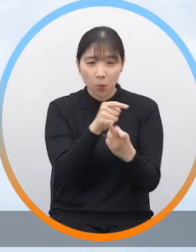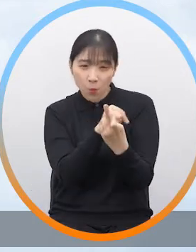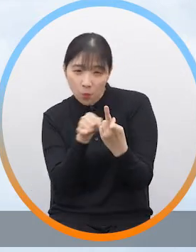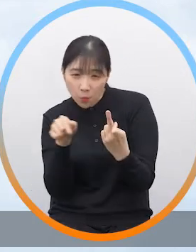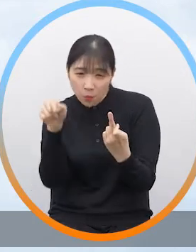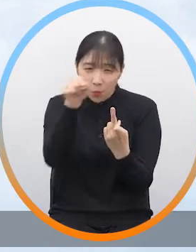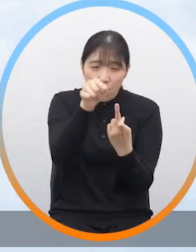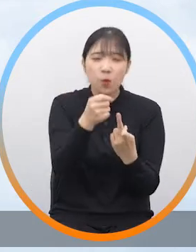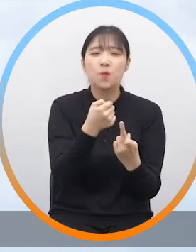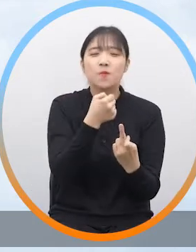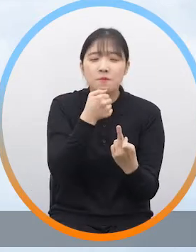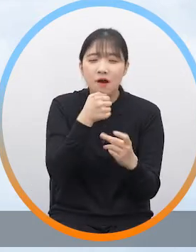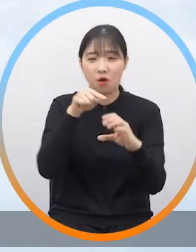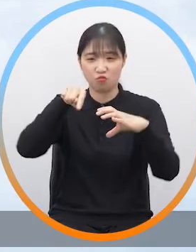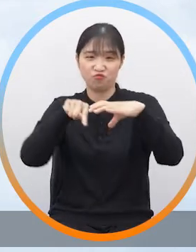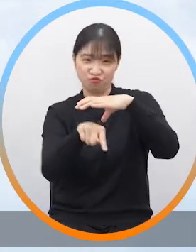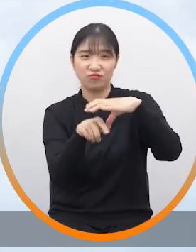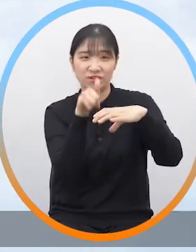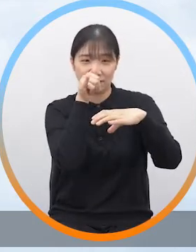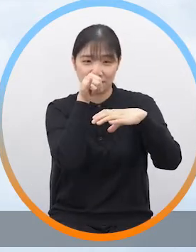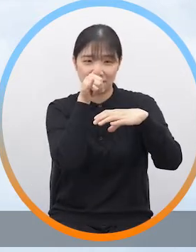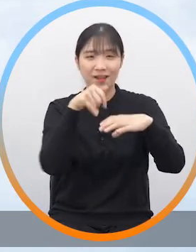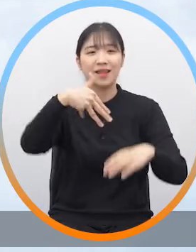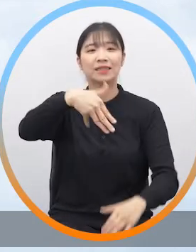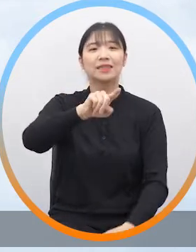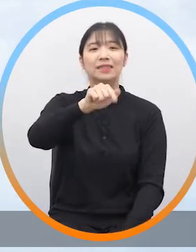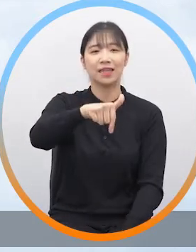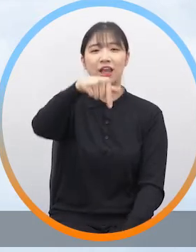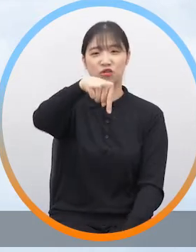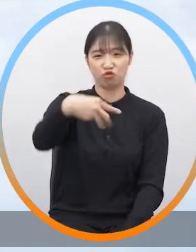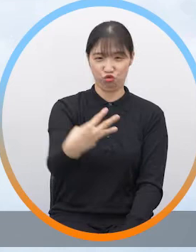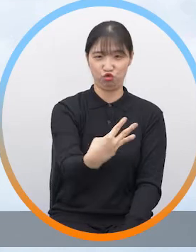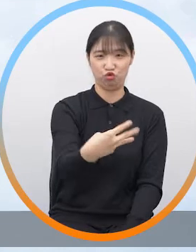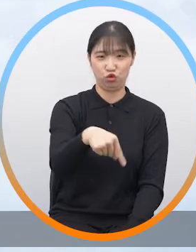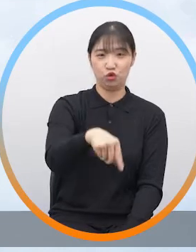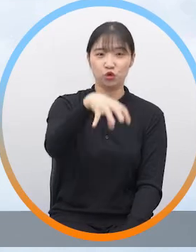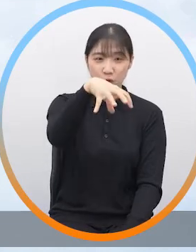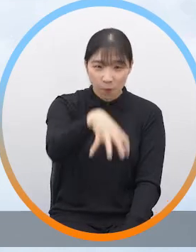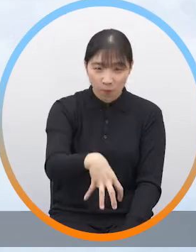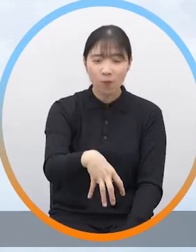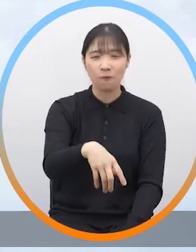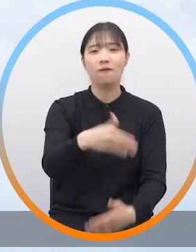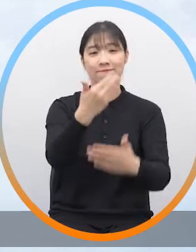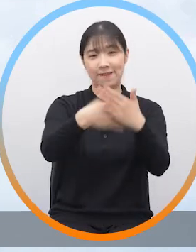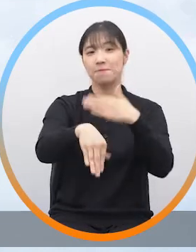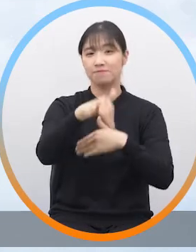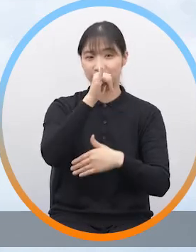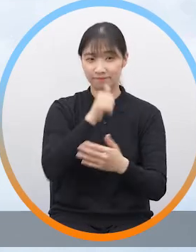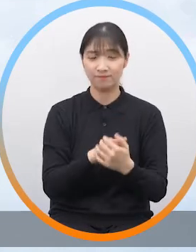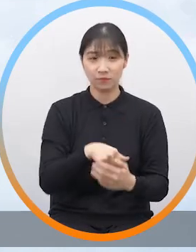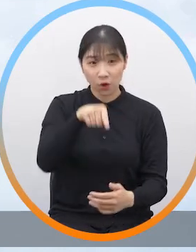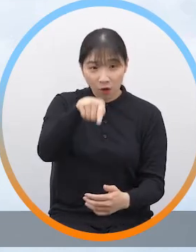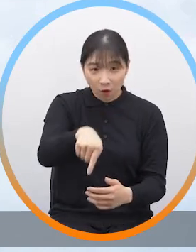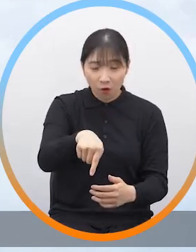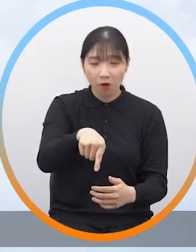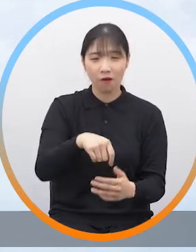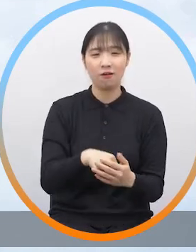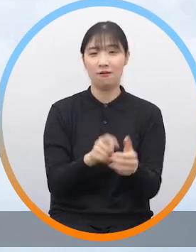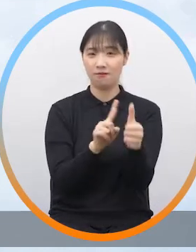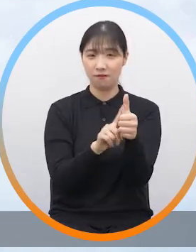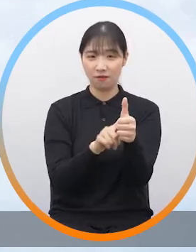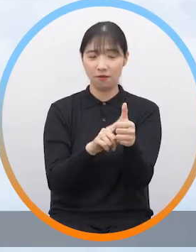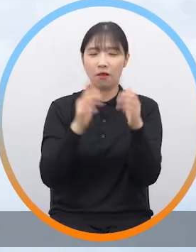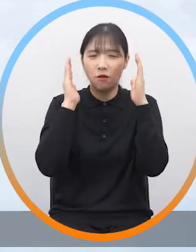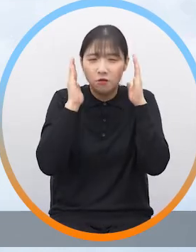조그마한 동굴이 하나 있습니다. 이 채굴이라고 합니다. 채굴. 그런 것이 현재 지금 남아 있습니다. 이곳에서